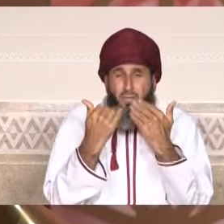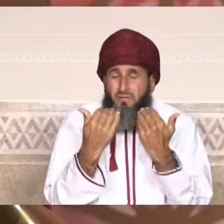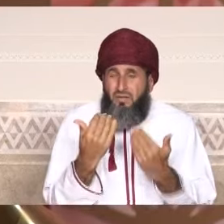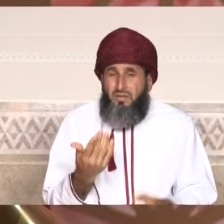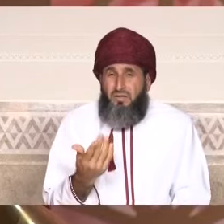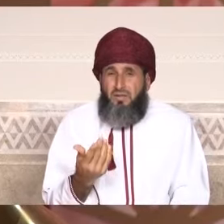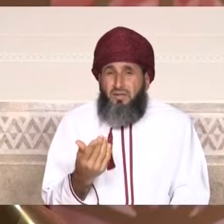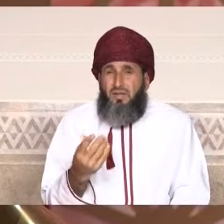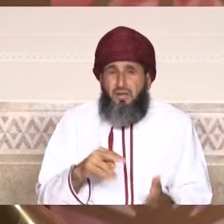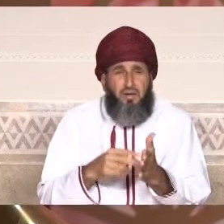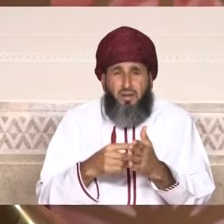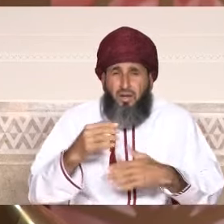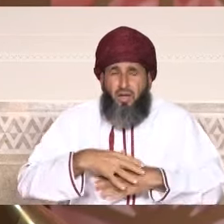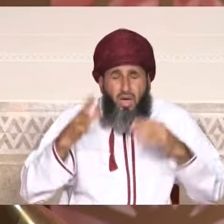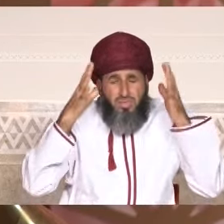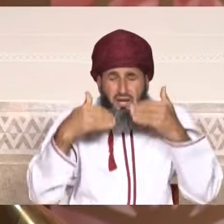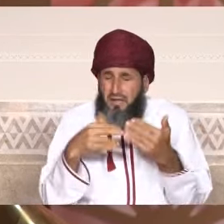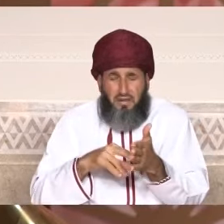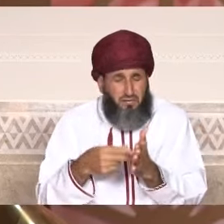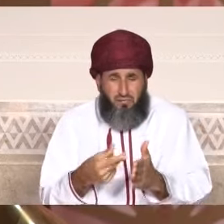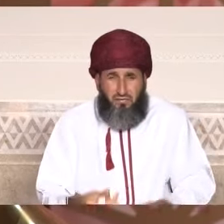نعم، هو نظرا إلى أن